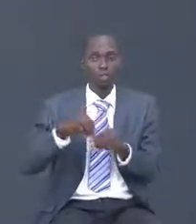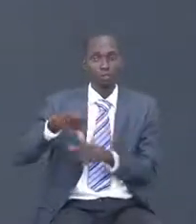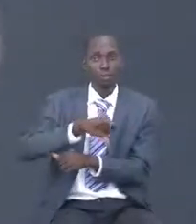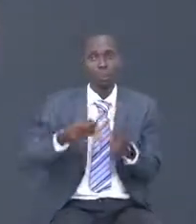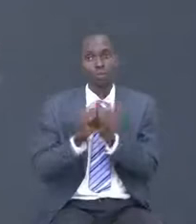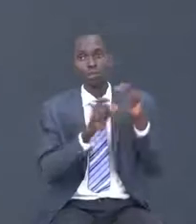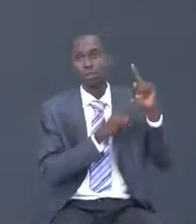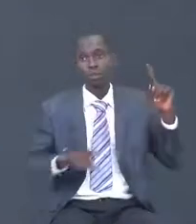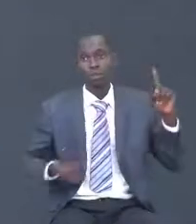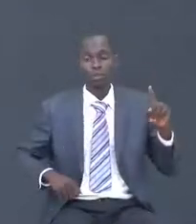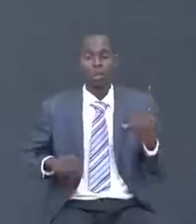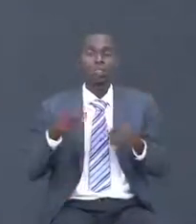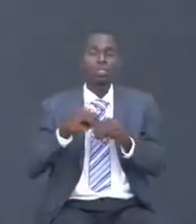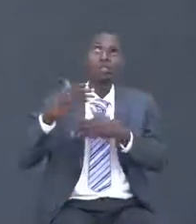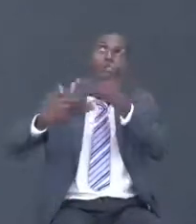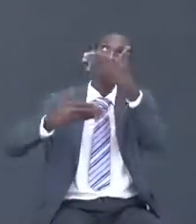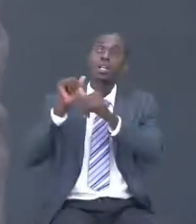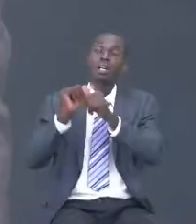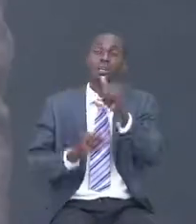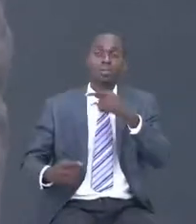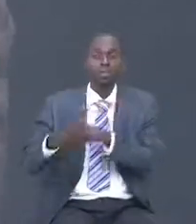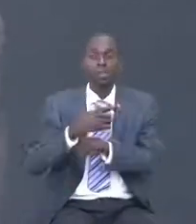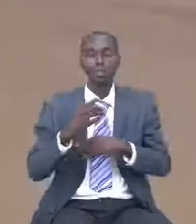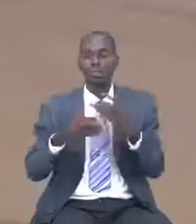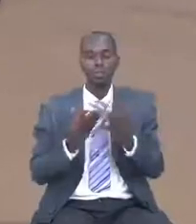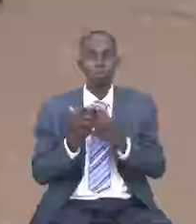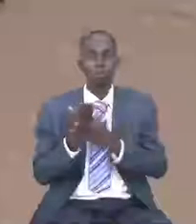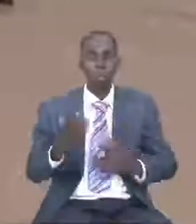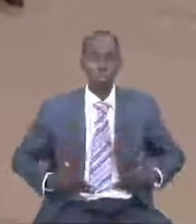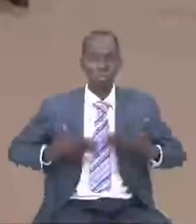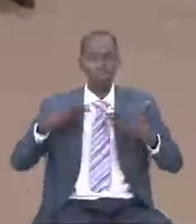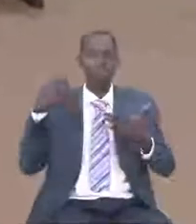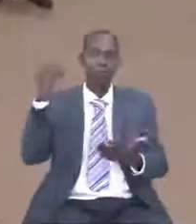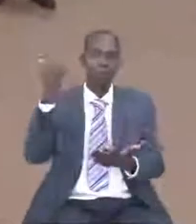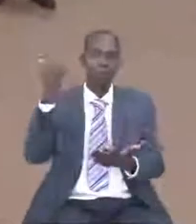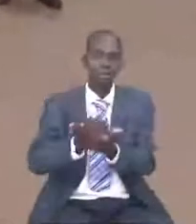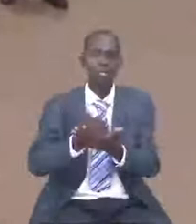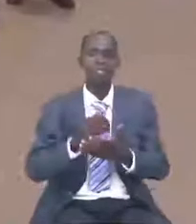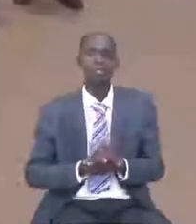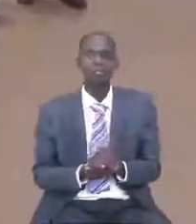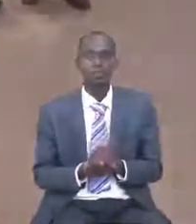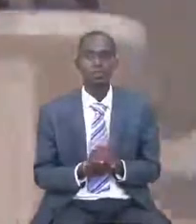Seigneur, le progrès chaque jour, à tout moment, tout au long de la vie. Amen!